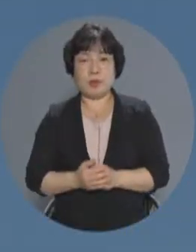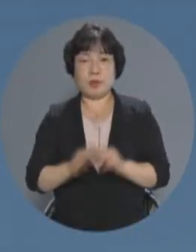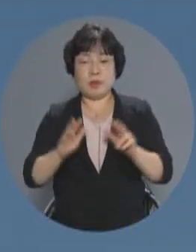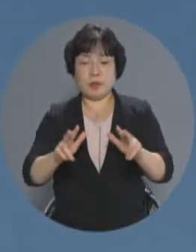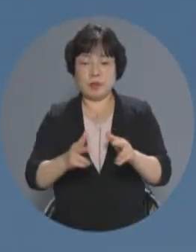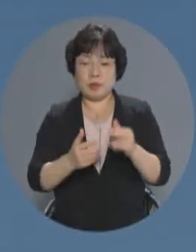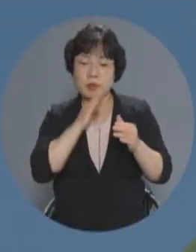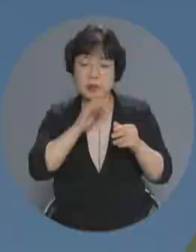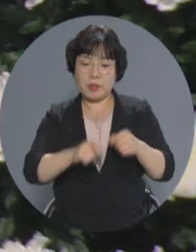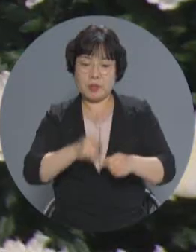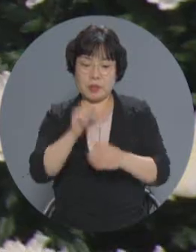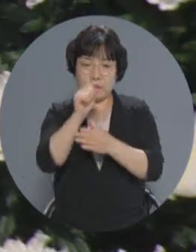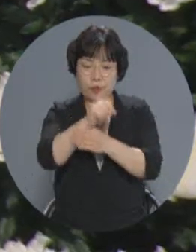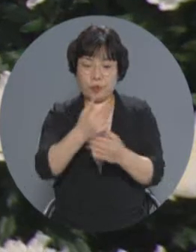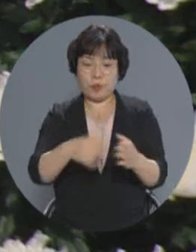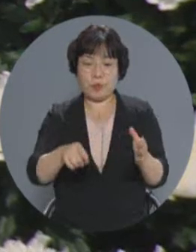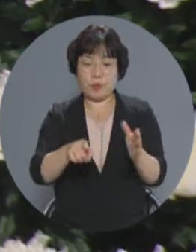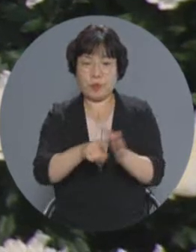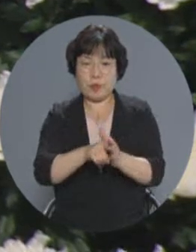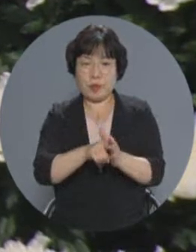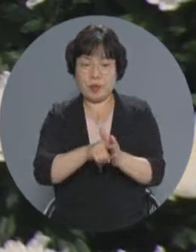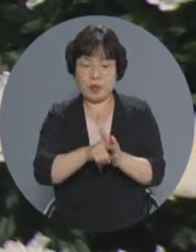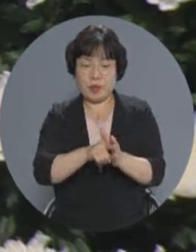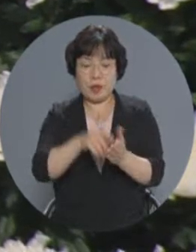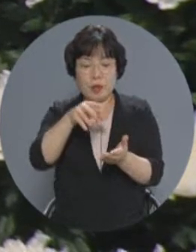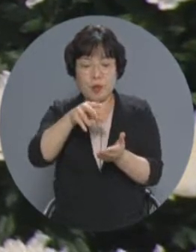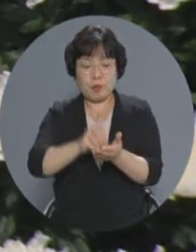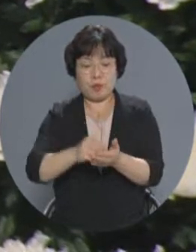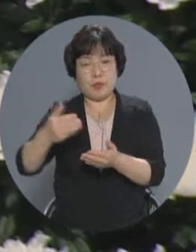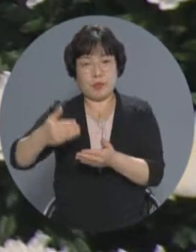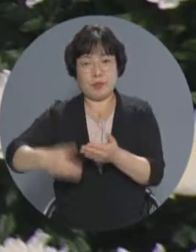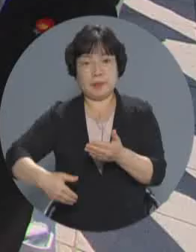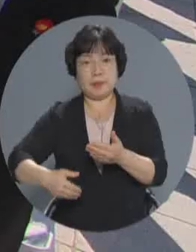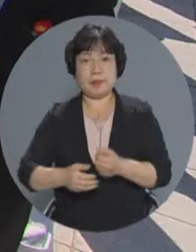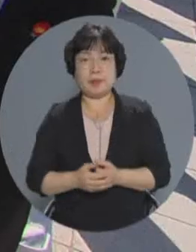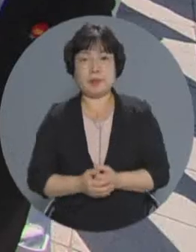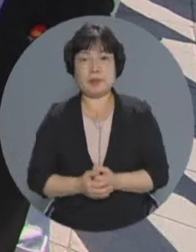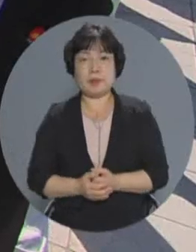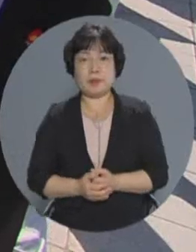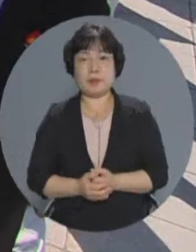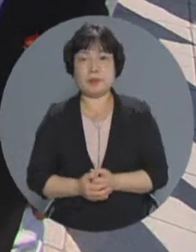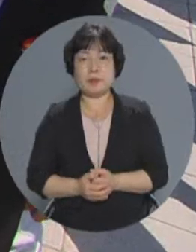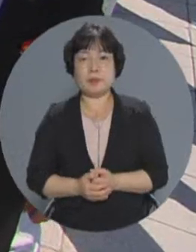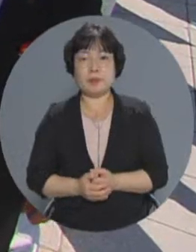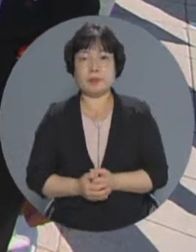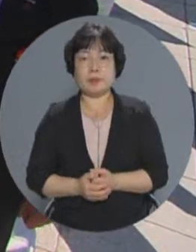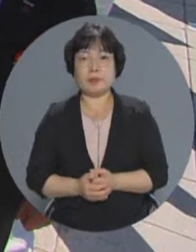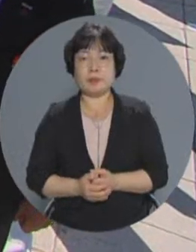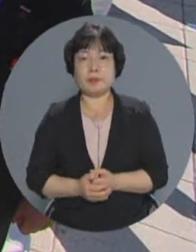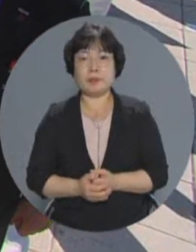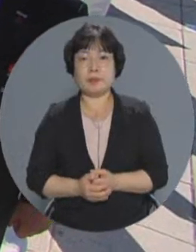이제는 진실의 열매를 맺기 위한 적지 않은 과제를 남겨두고 있습니다. MBC 뉴스 최우식입니다.